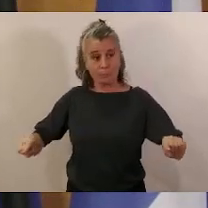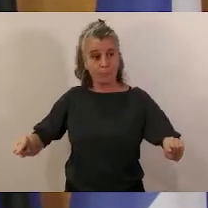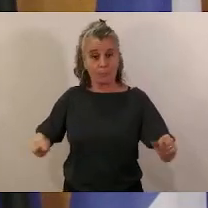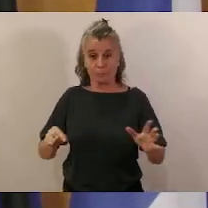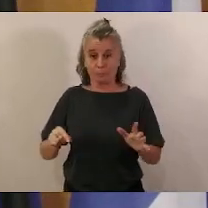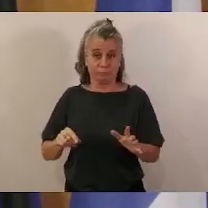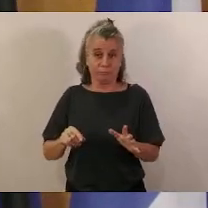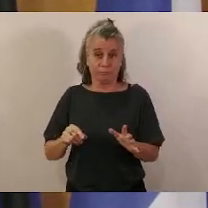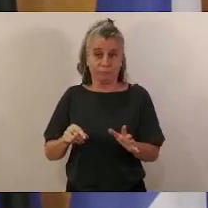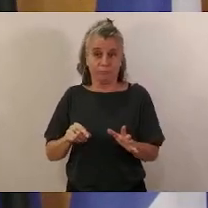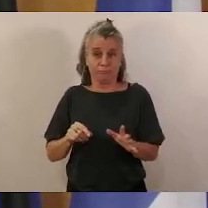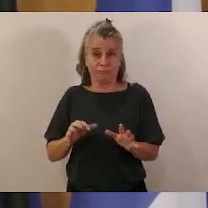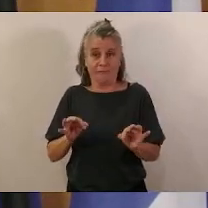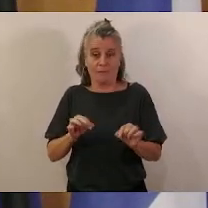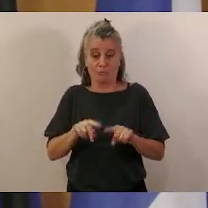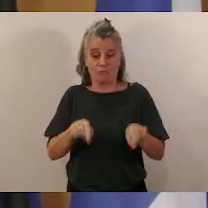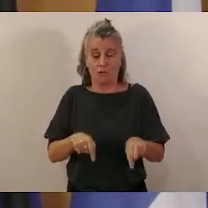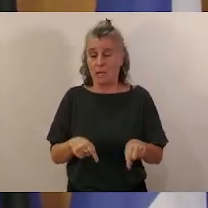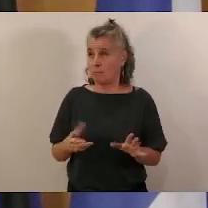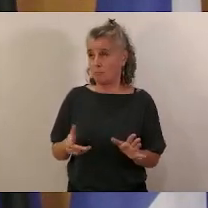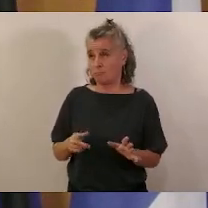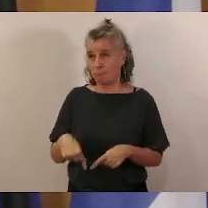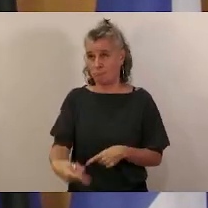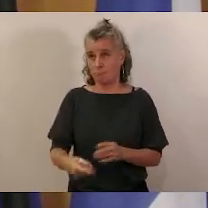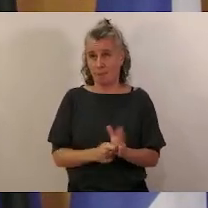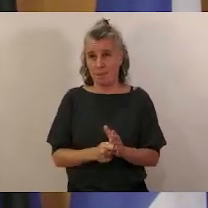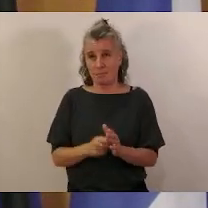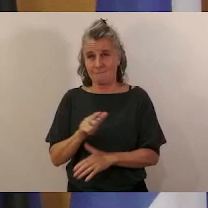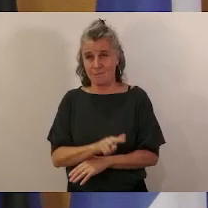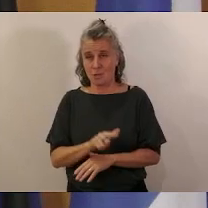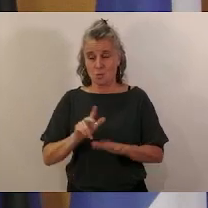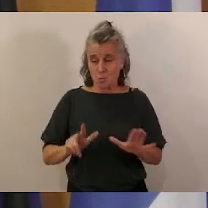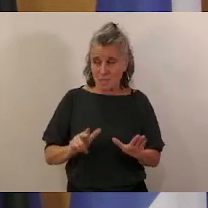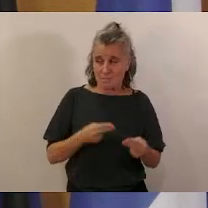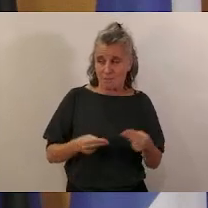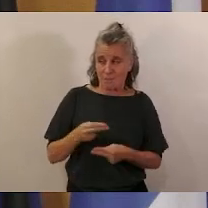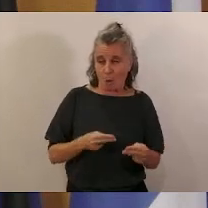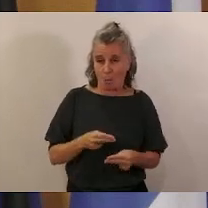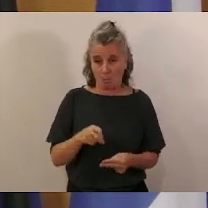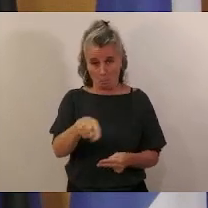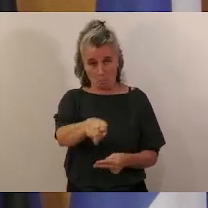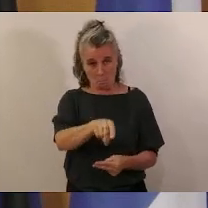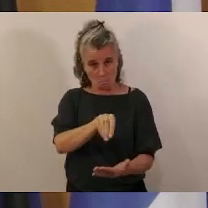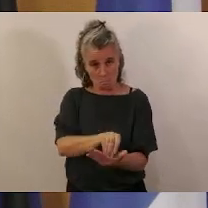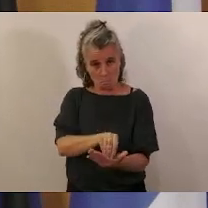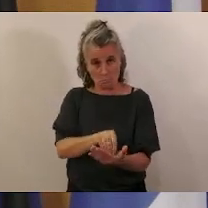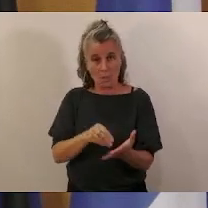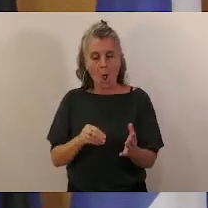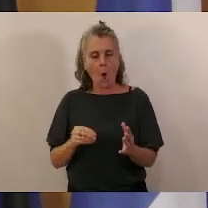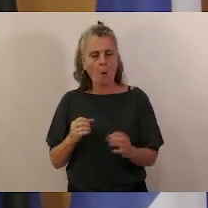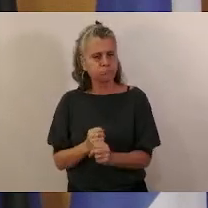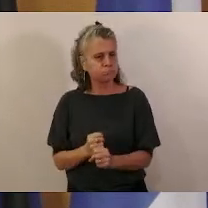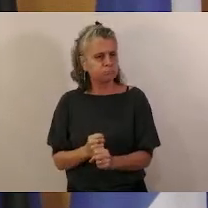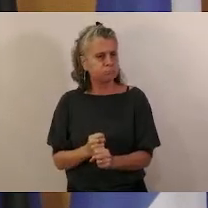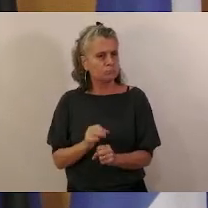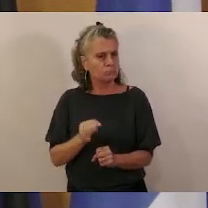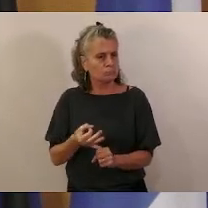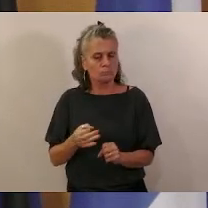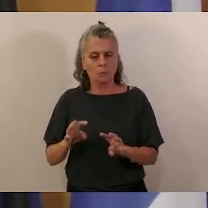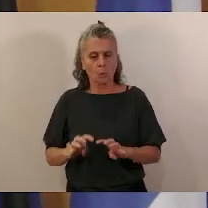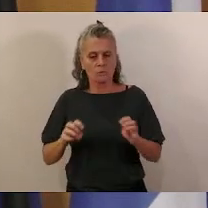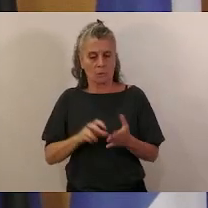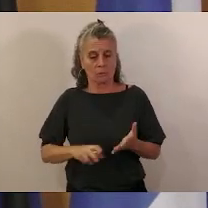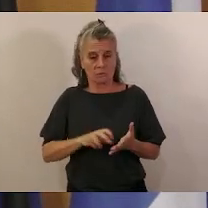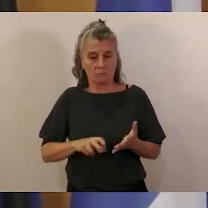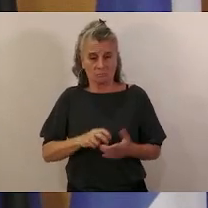le 28 novembre. Voilà, je regarde, vous pouvez noter la date. Il devrait être assez court puisque c'est le seul point à l'ordre